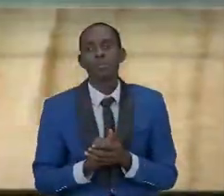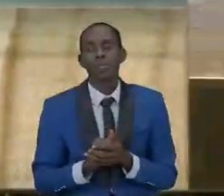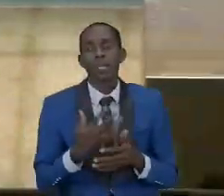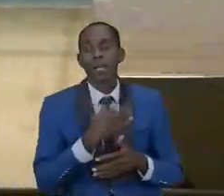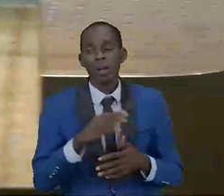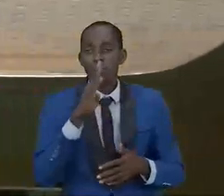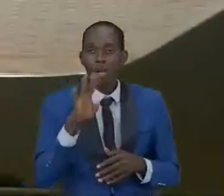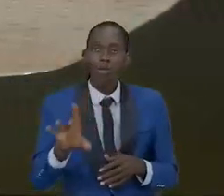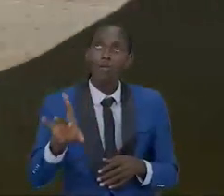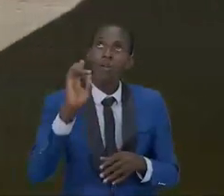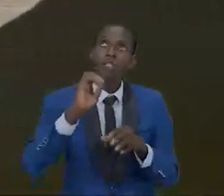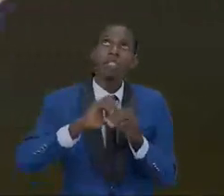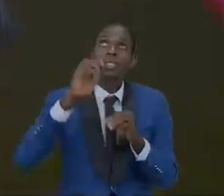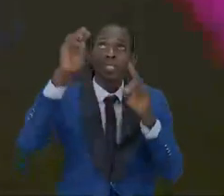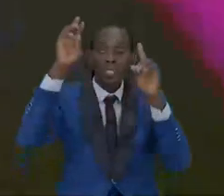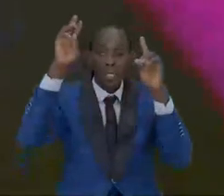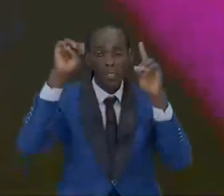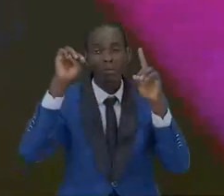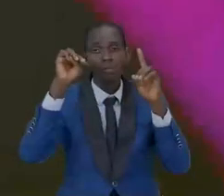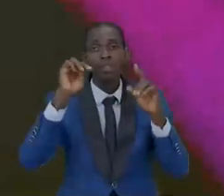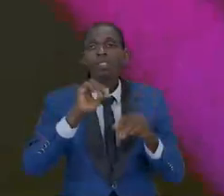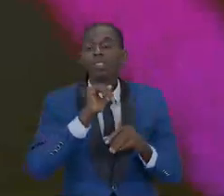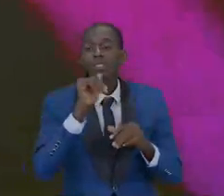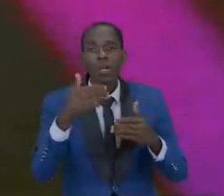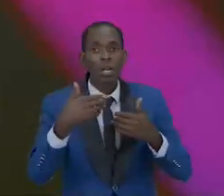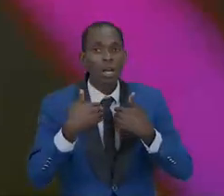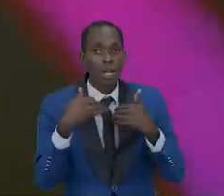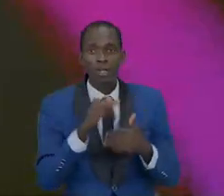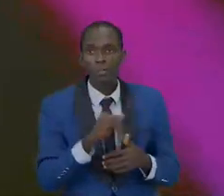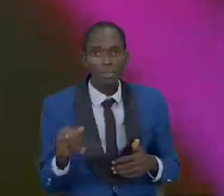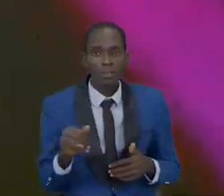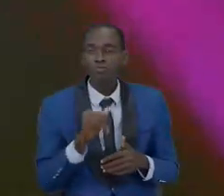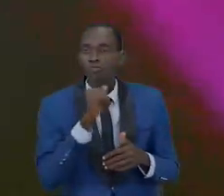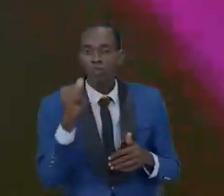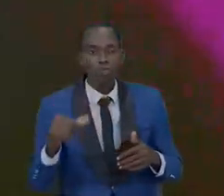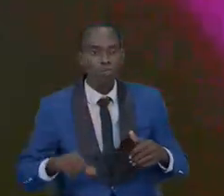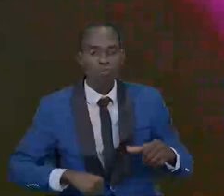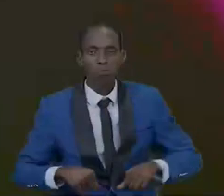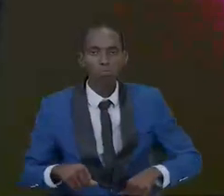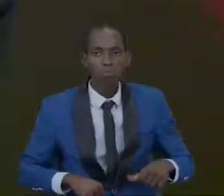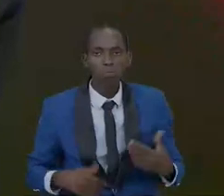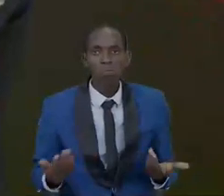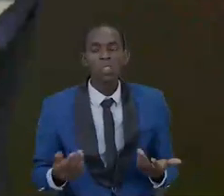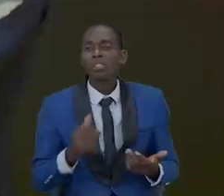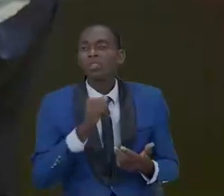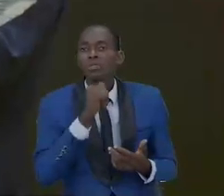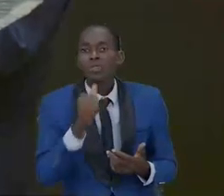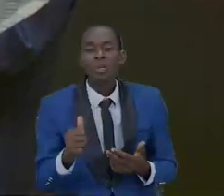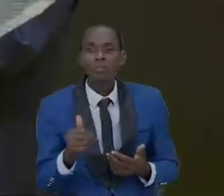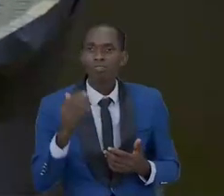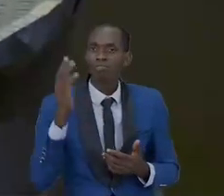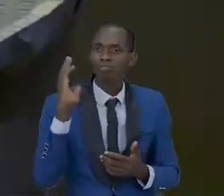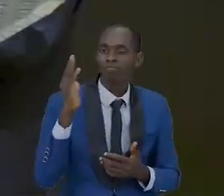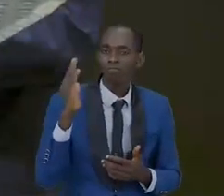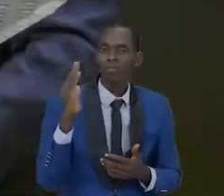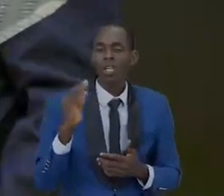et d'être trouvé en lui non avec sans me glorifier sans me bomber le Tosse